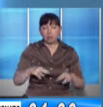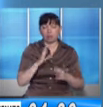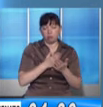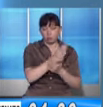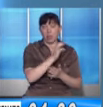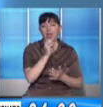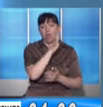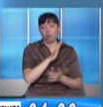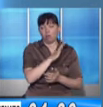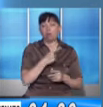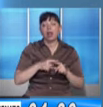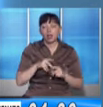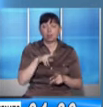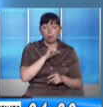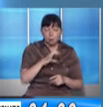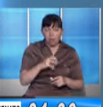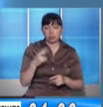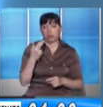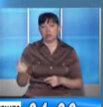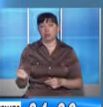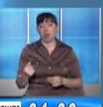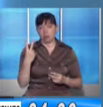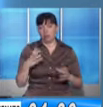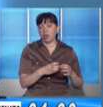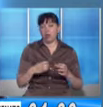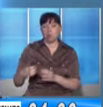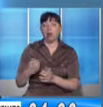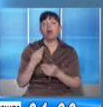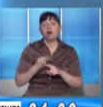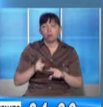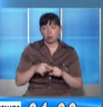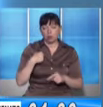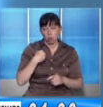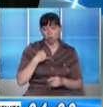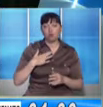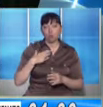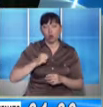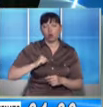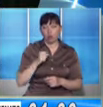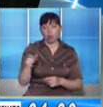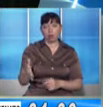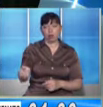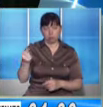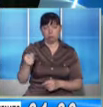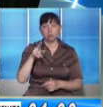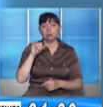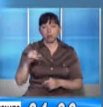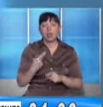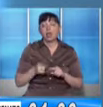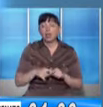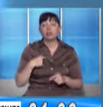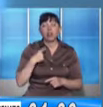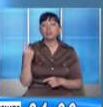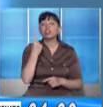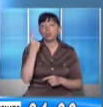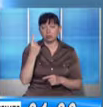coaliție între Platforma DA și PAS. Și cu ocazia asta vreau să întind mâna colegului meu de la PAS și să vă spun că singura noastră